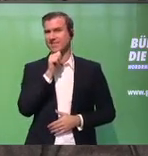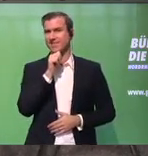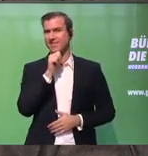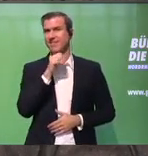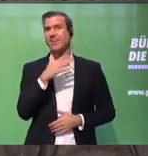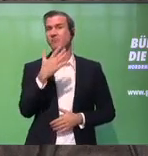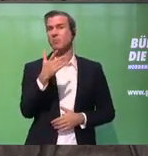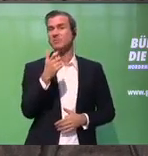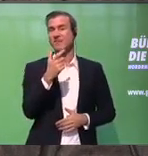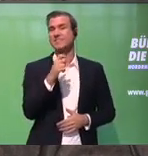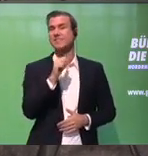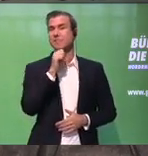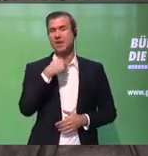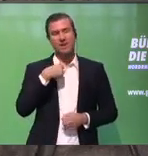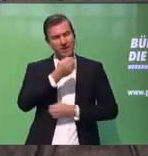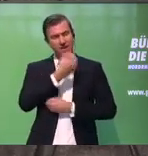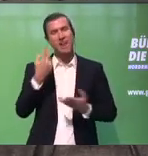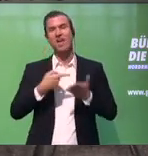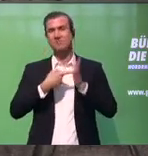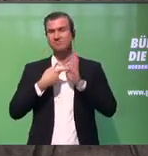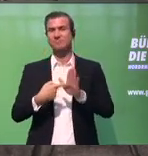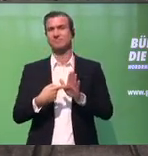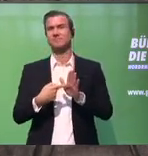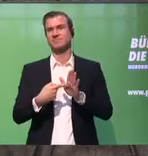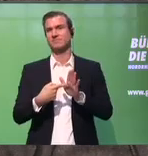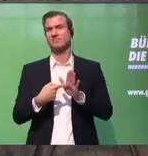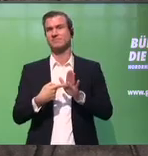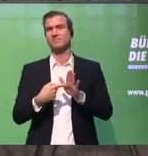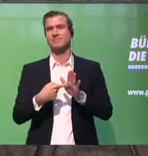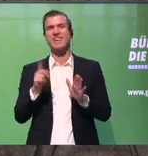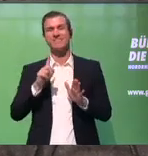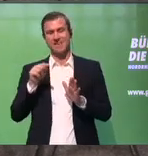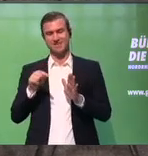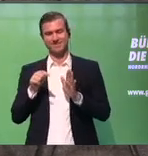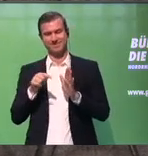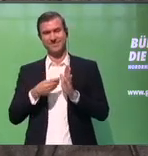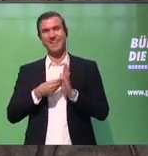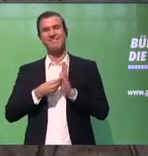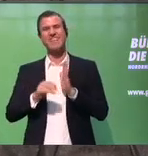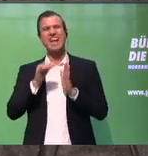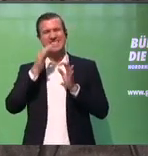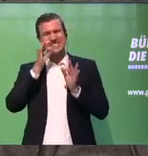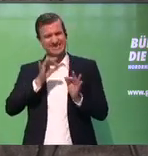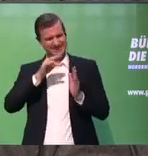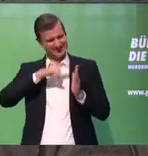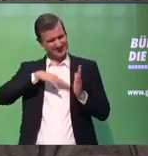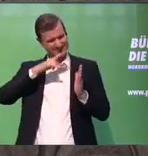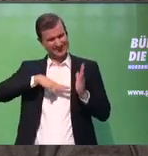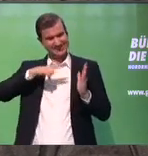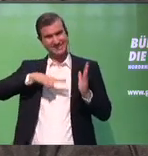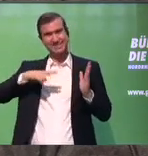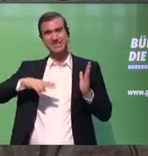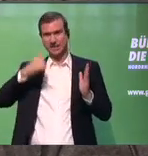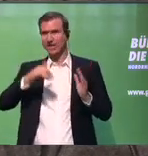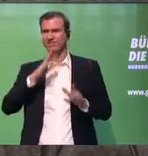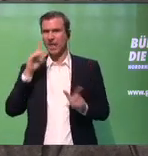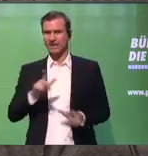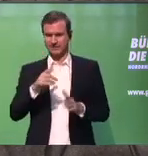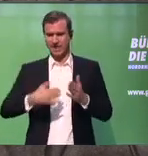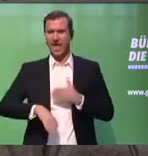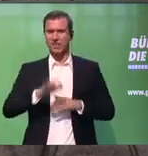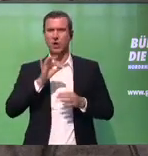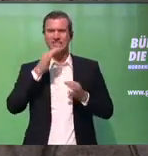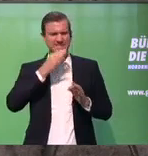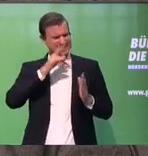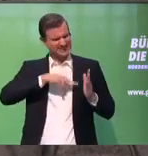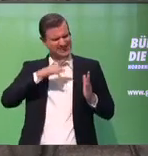hier ganz deutlich, wer den Vertrag sehr gut liest, und das werden wir ja jetzt viel Zeit noch dafür haben und